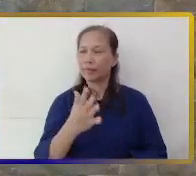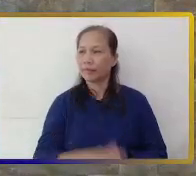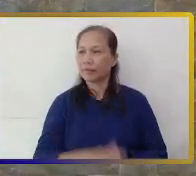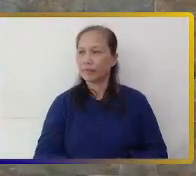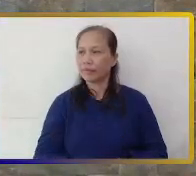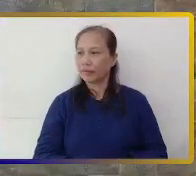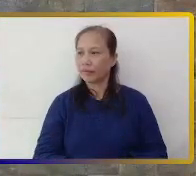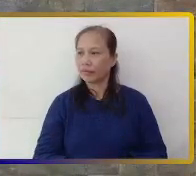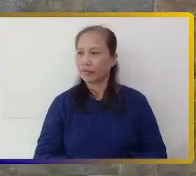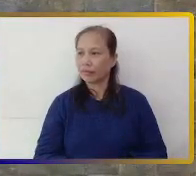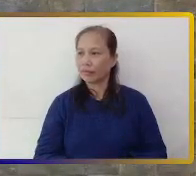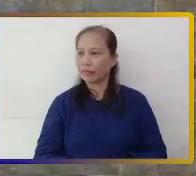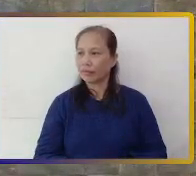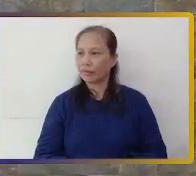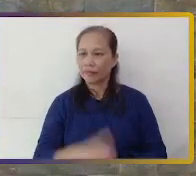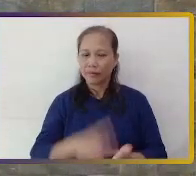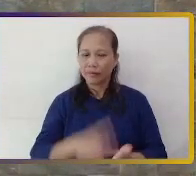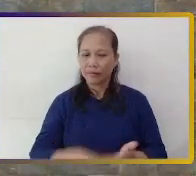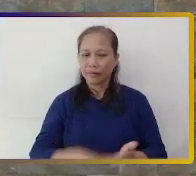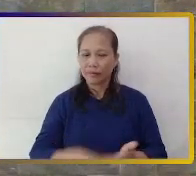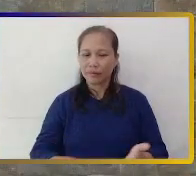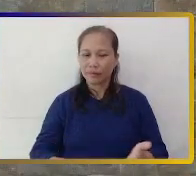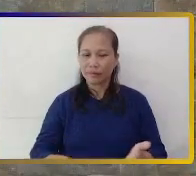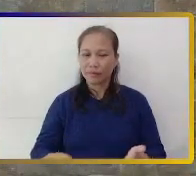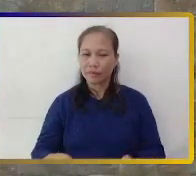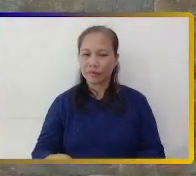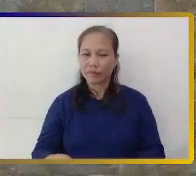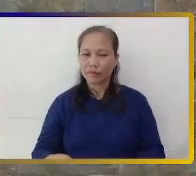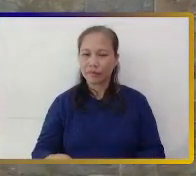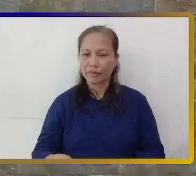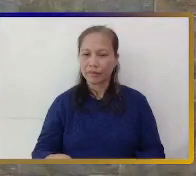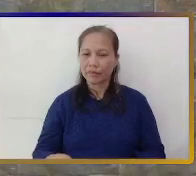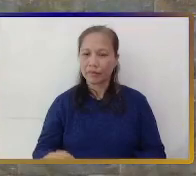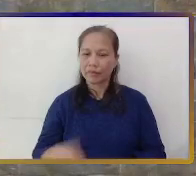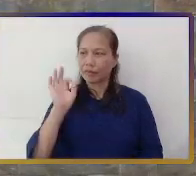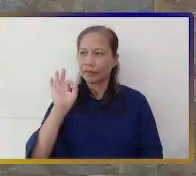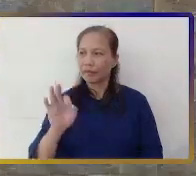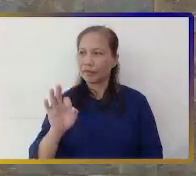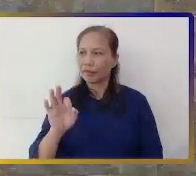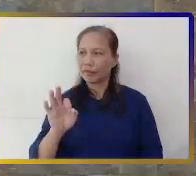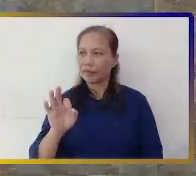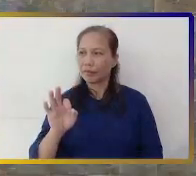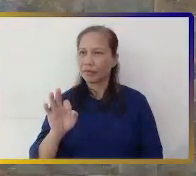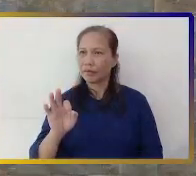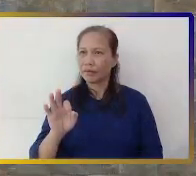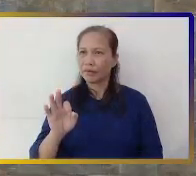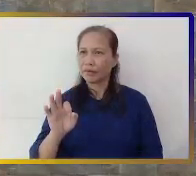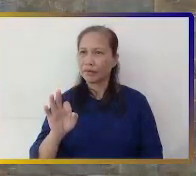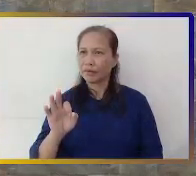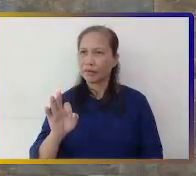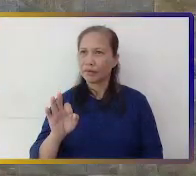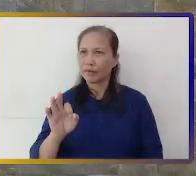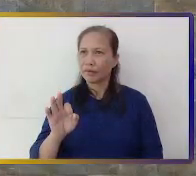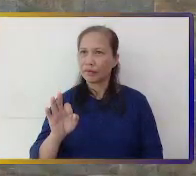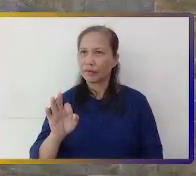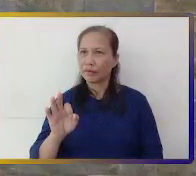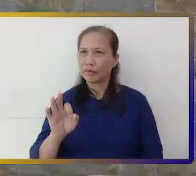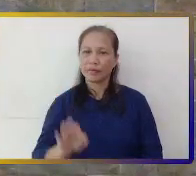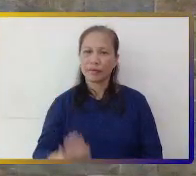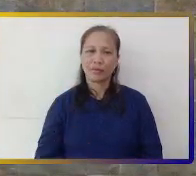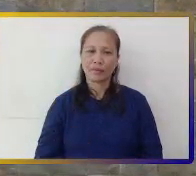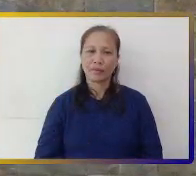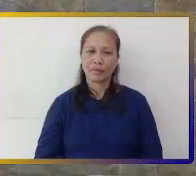sa pach niya po is that he declared na yung mga consecrated altars are useless